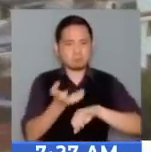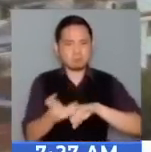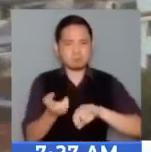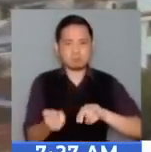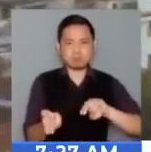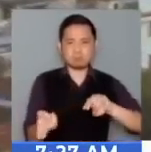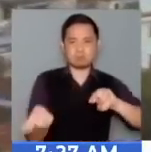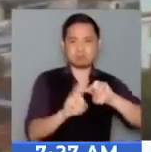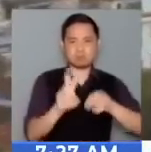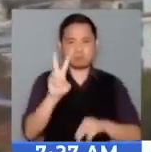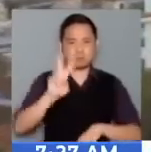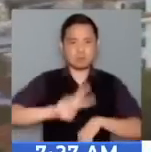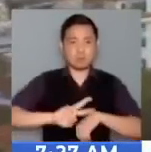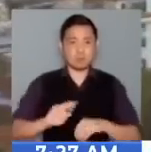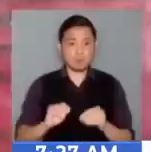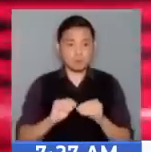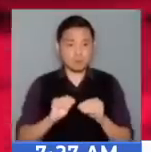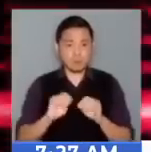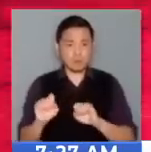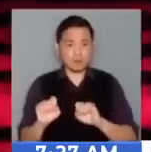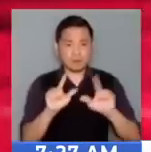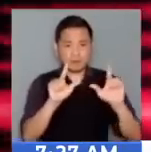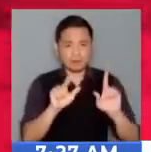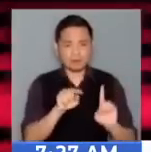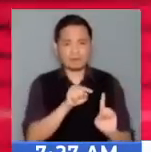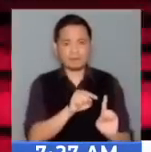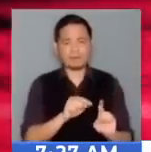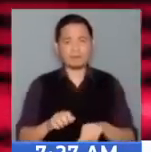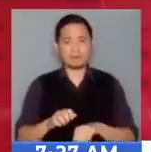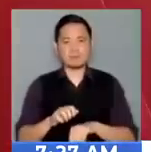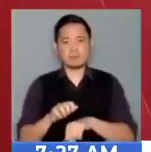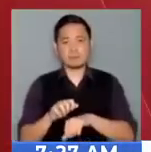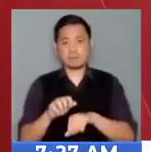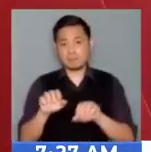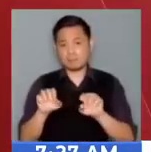mula sa Marikina City, may unang balita si Bam Alegre. Bam?